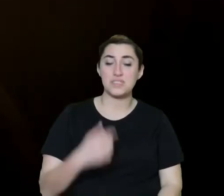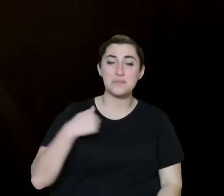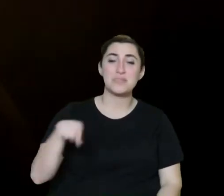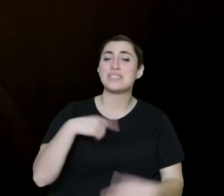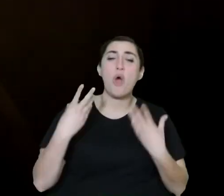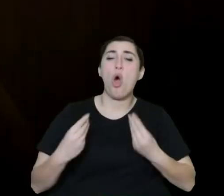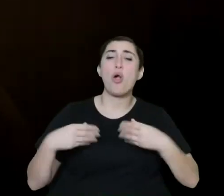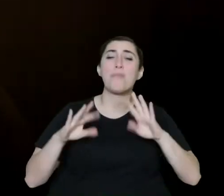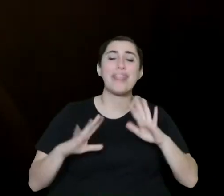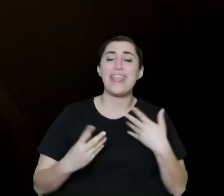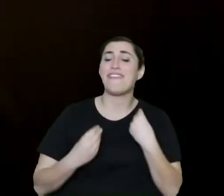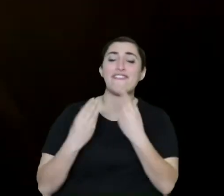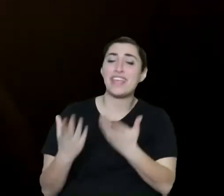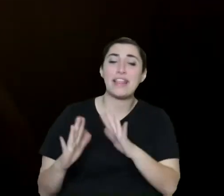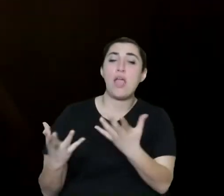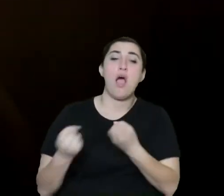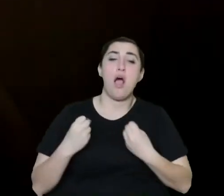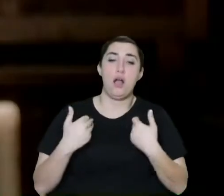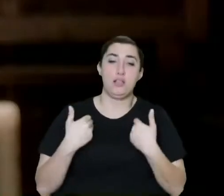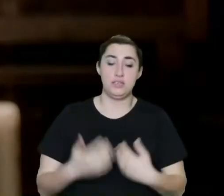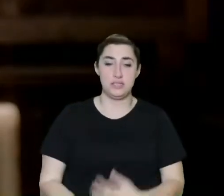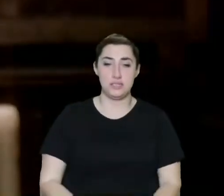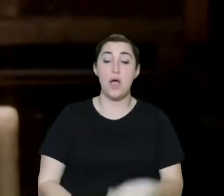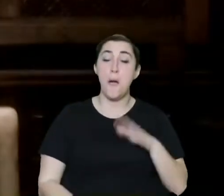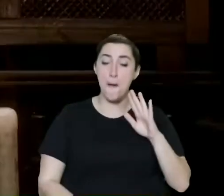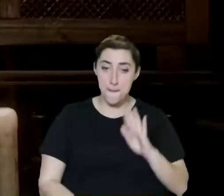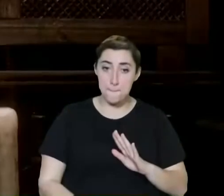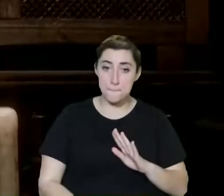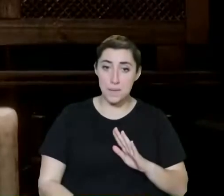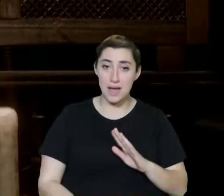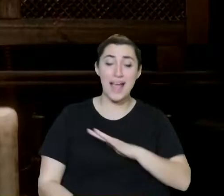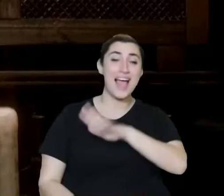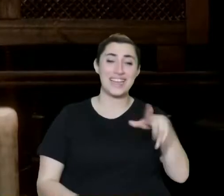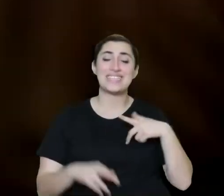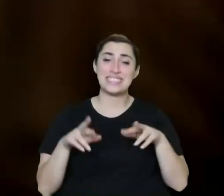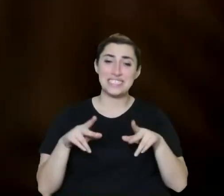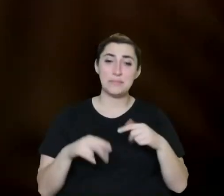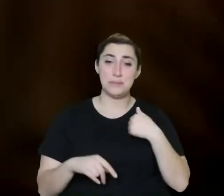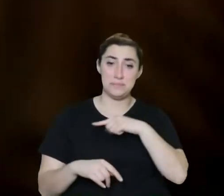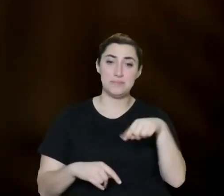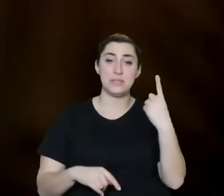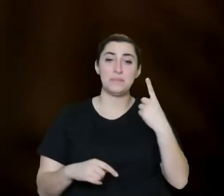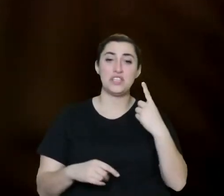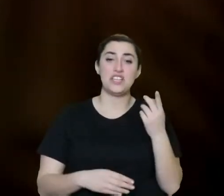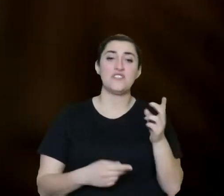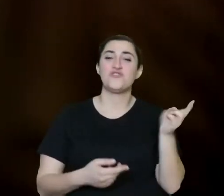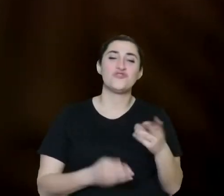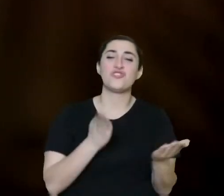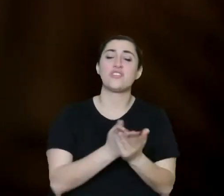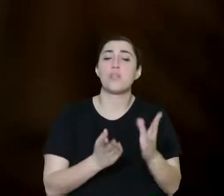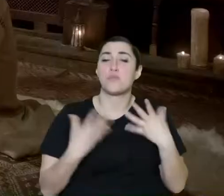Bizim olmayanı ne verir ne alırız. Ama herkes gibi bizim de bir cesedimiz